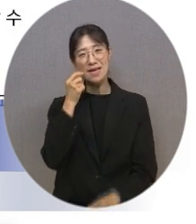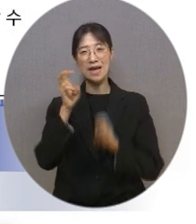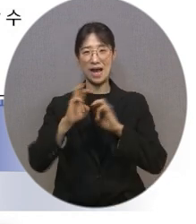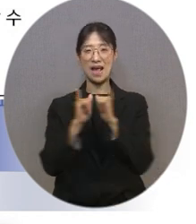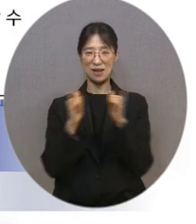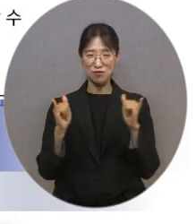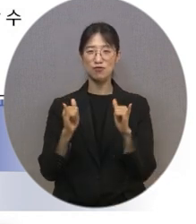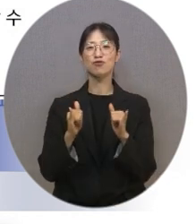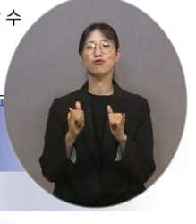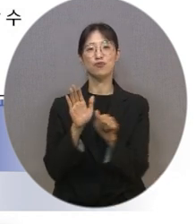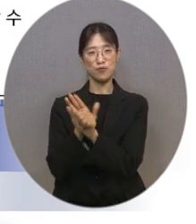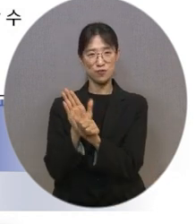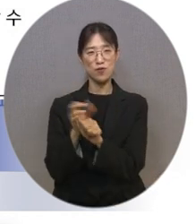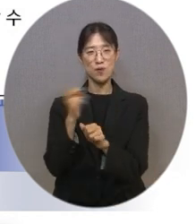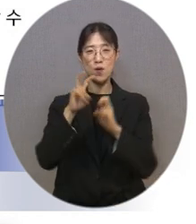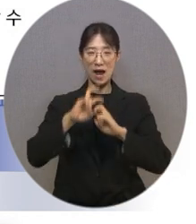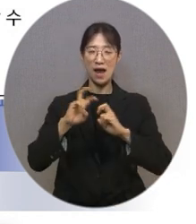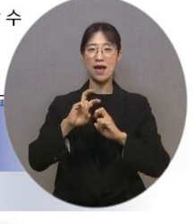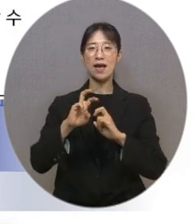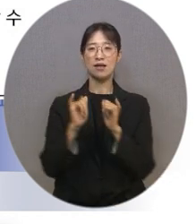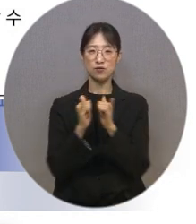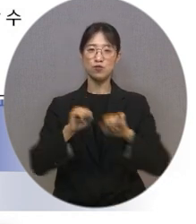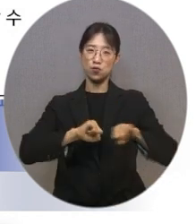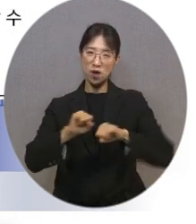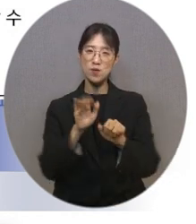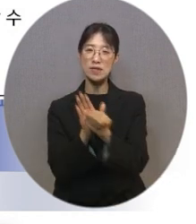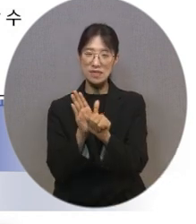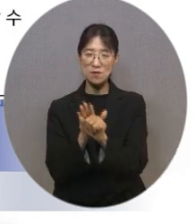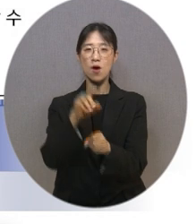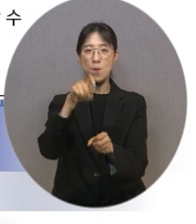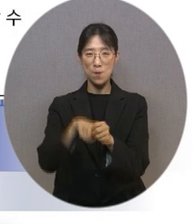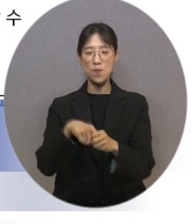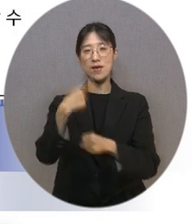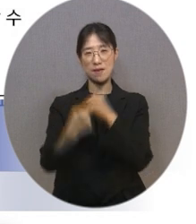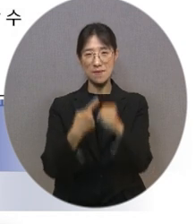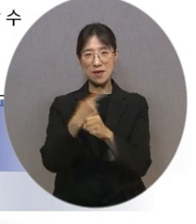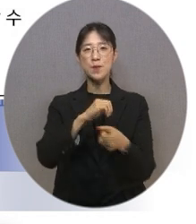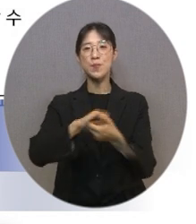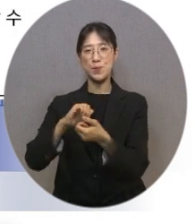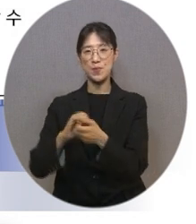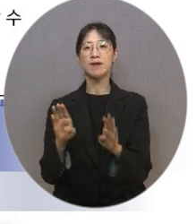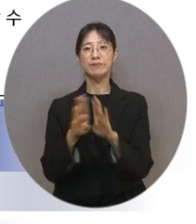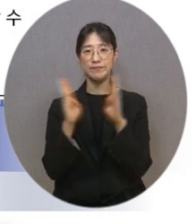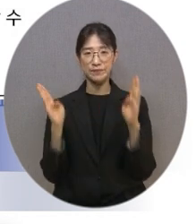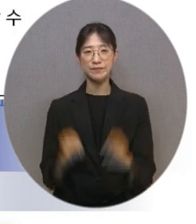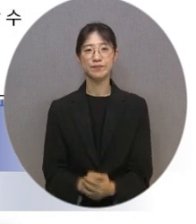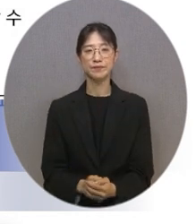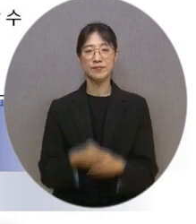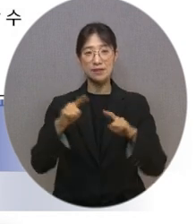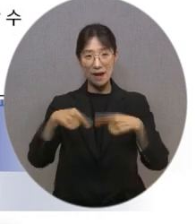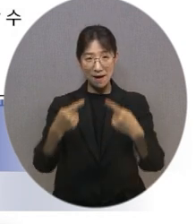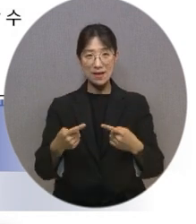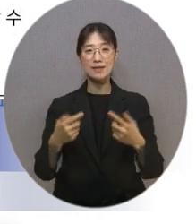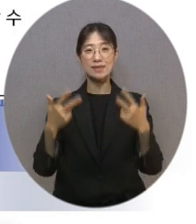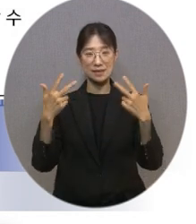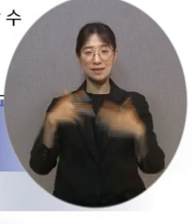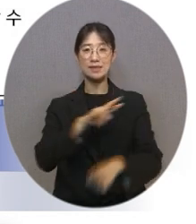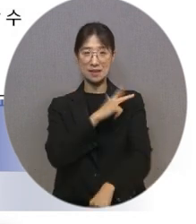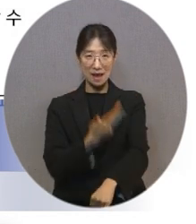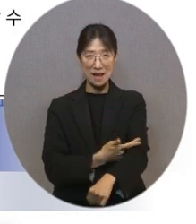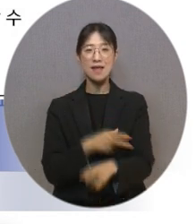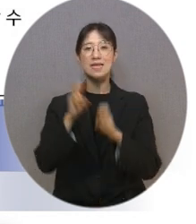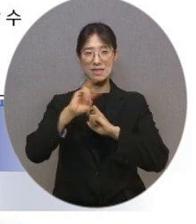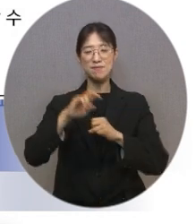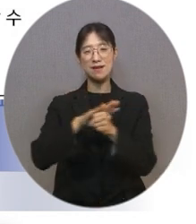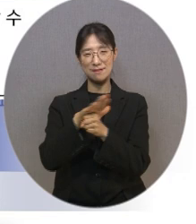열어주고 가수로서 활동할 수 있도록 지원하기 위해서 매년 열리고 있는데요 참가 자격은 음악을 사랑하는